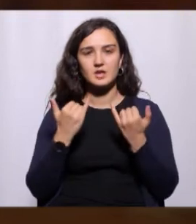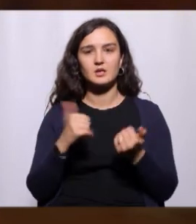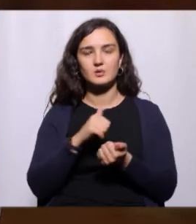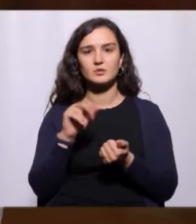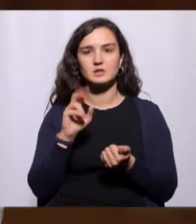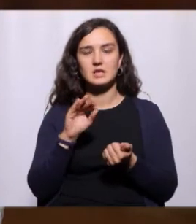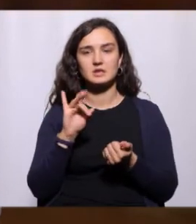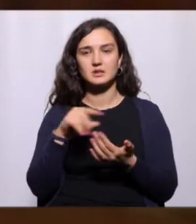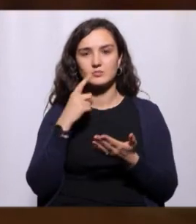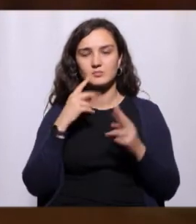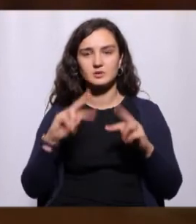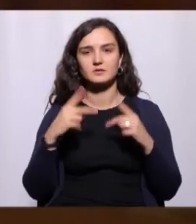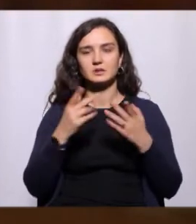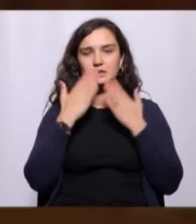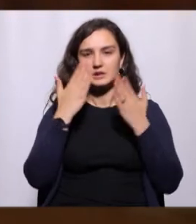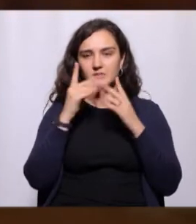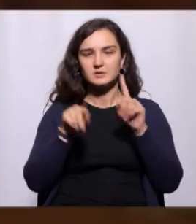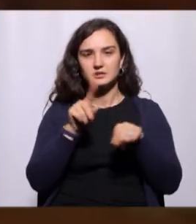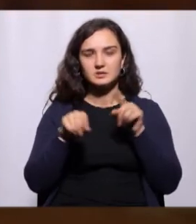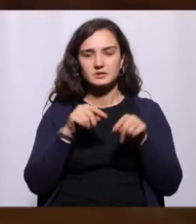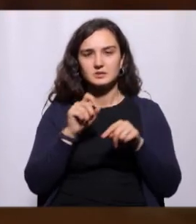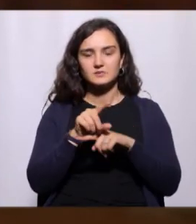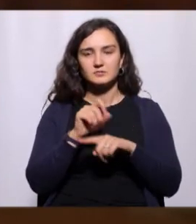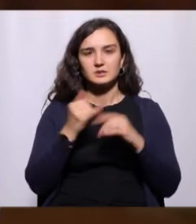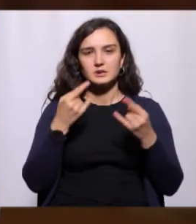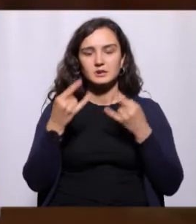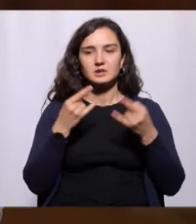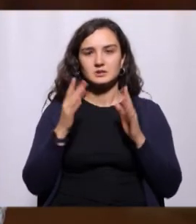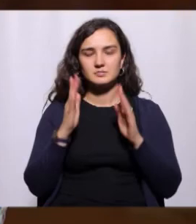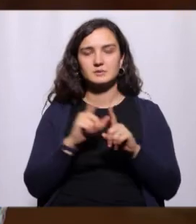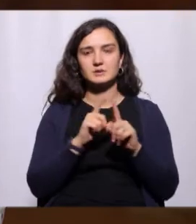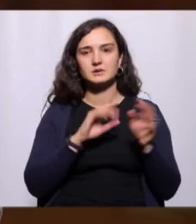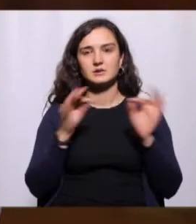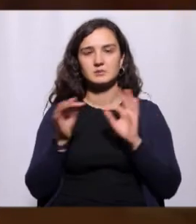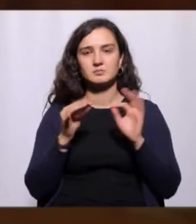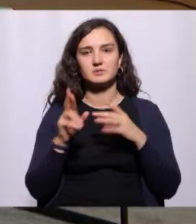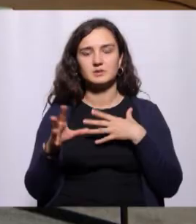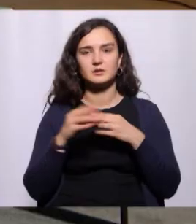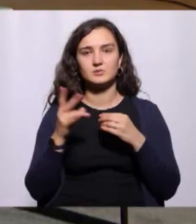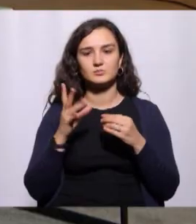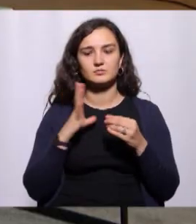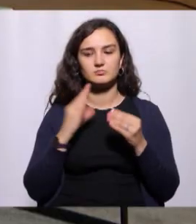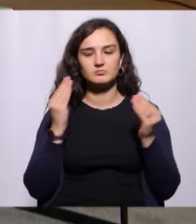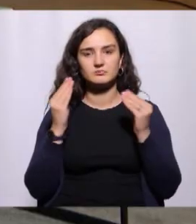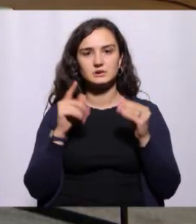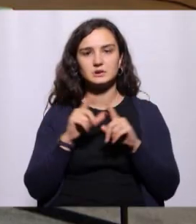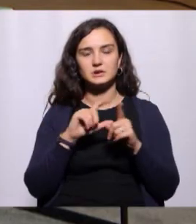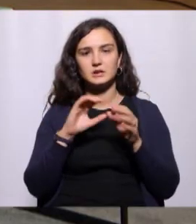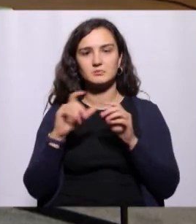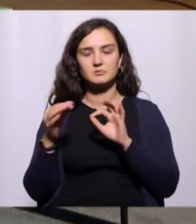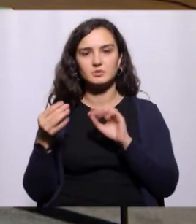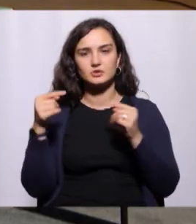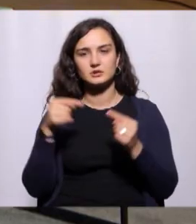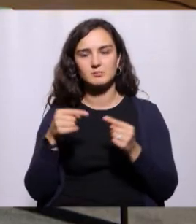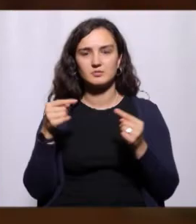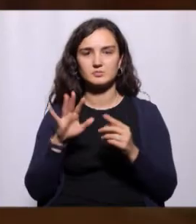როგორც კარტერმა თქვა, გადავიდეთ კითხვის დავალებაზე. ეკრანზე მოცემული იქნება წინადადებები და ერთად უნდა განსაზღვროთ წინადადება